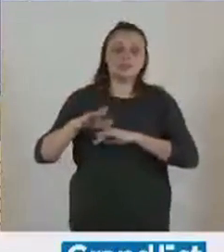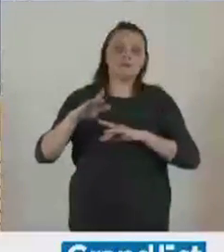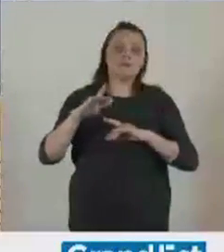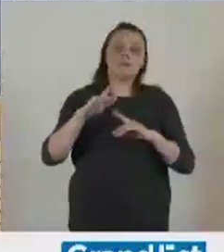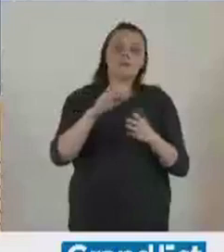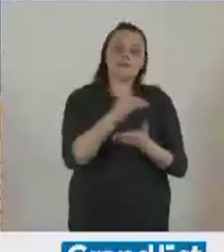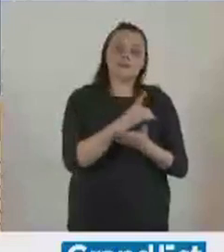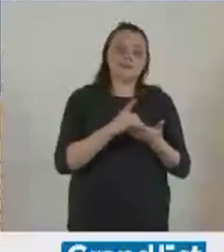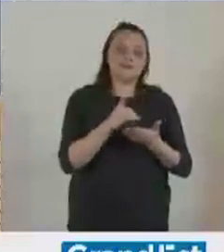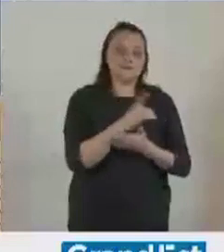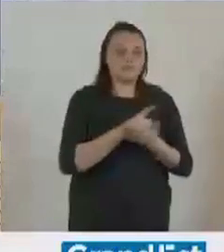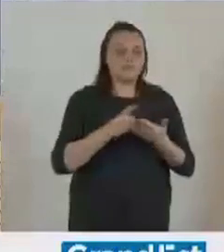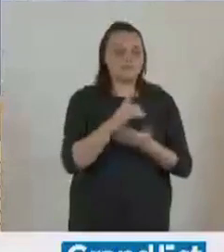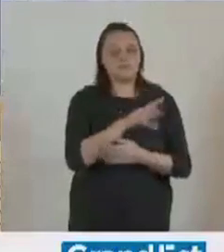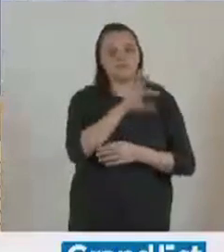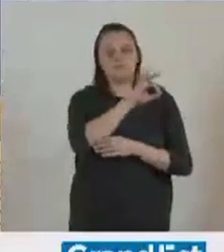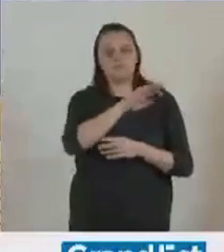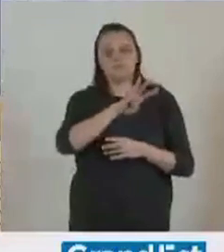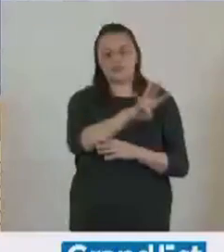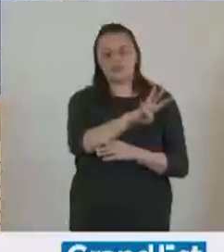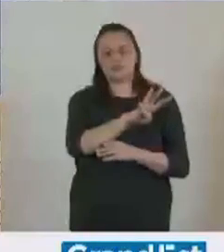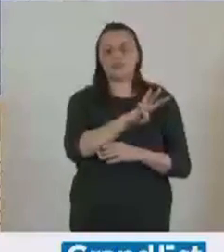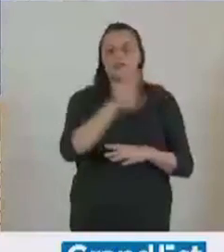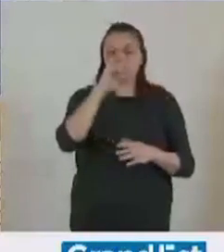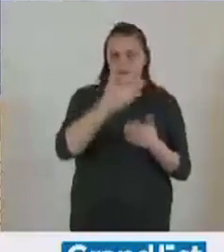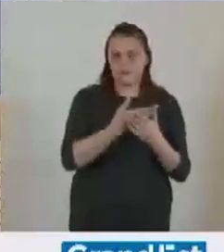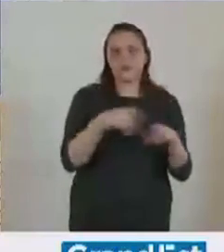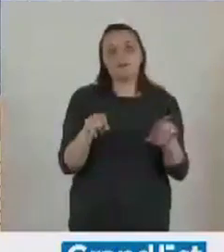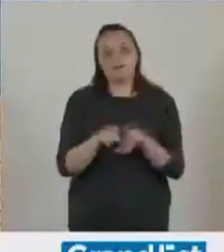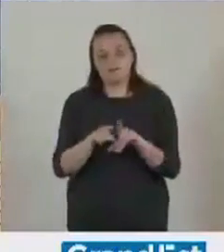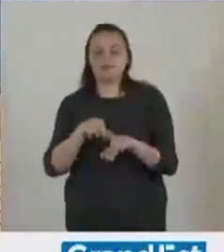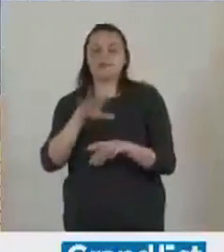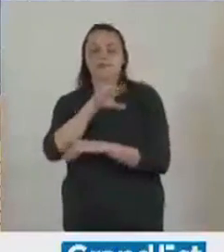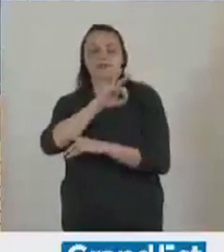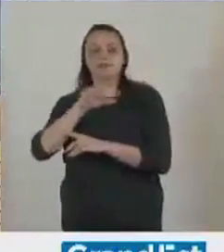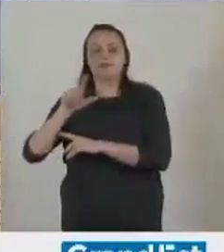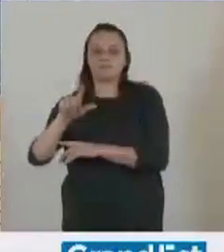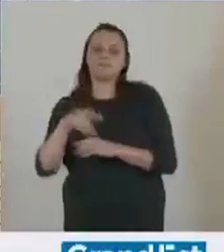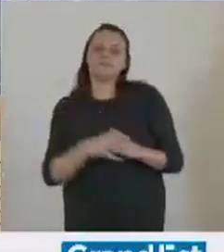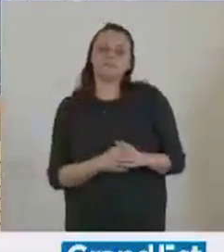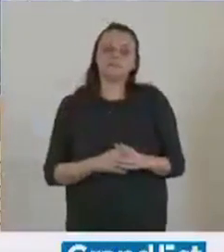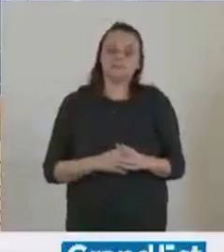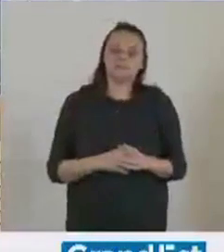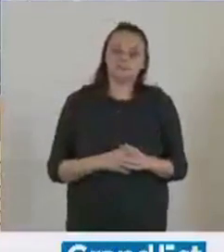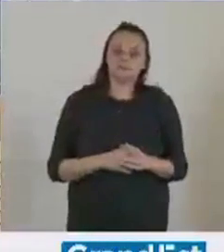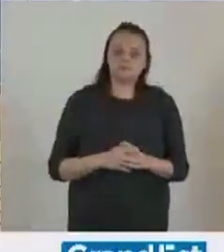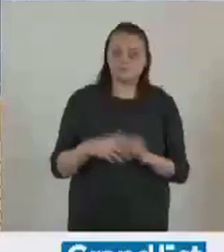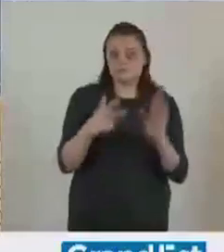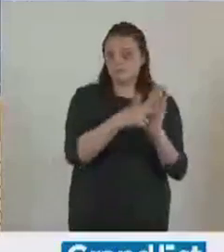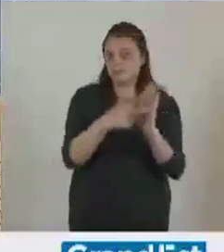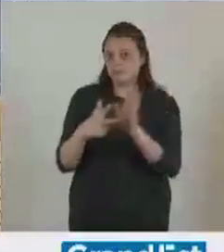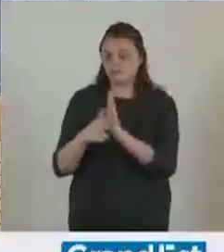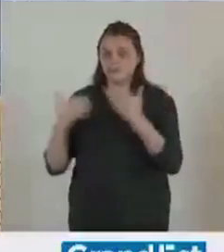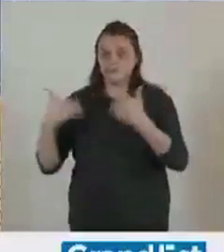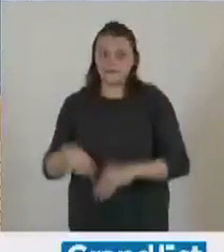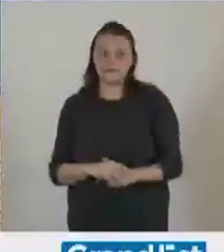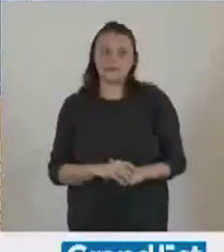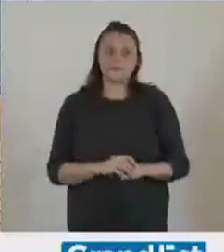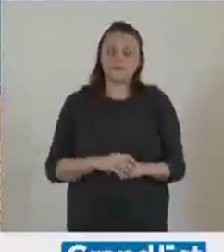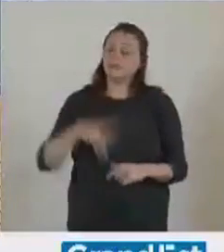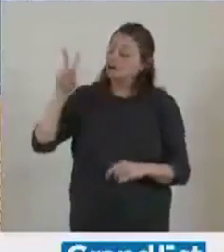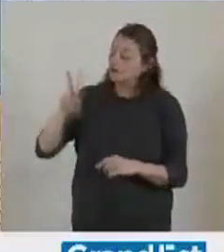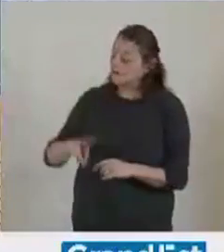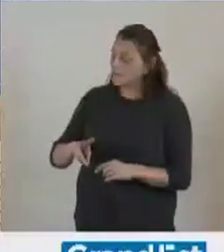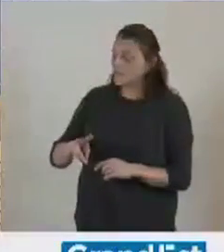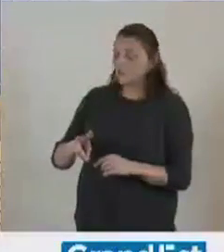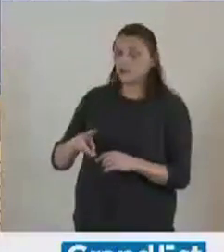conseil départemental de Haute-Marne ont approuvé ce plan à l'unanimité. Sans l'impulsion personnelle de Philippe Richer, je le dis